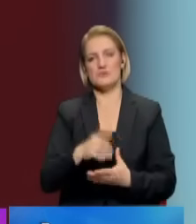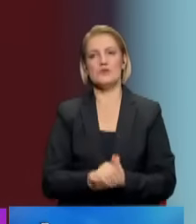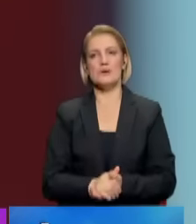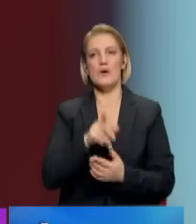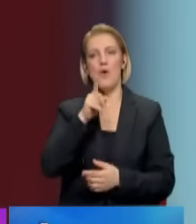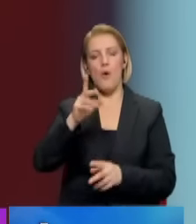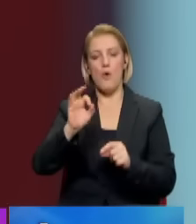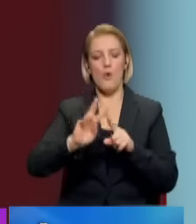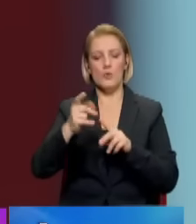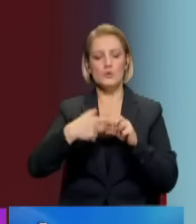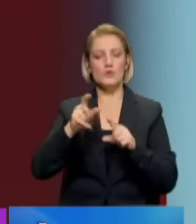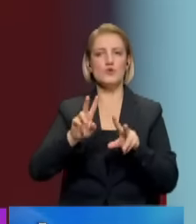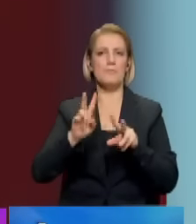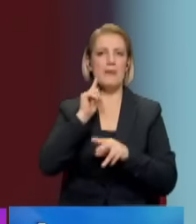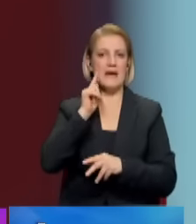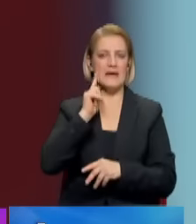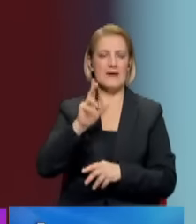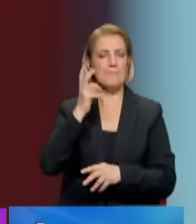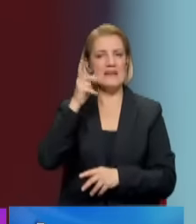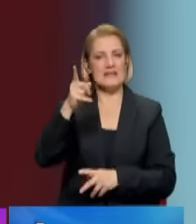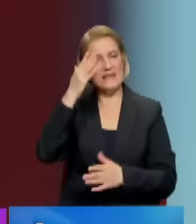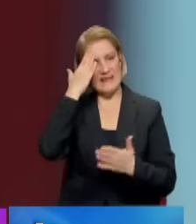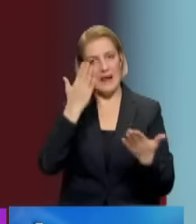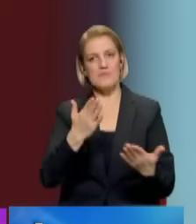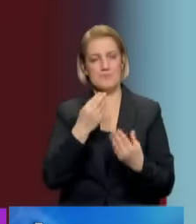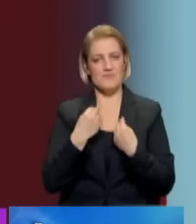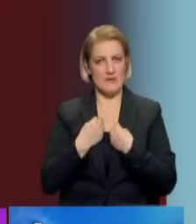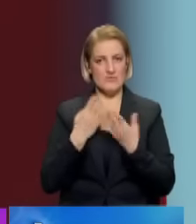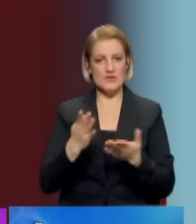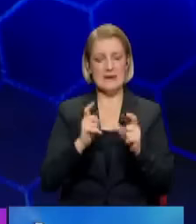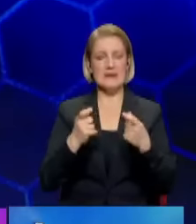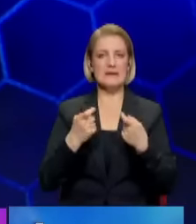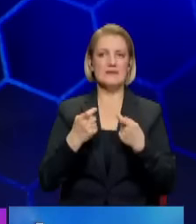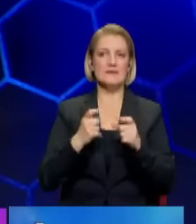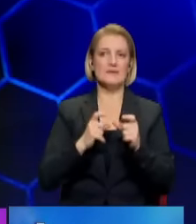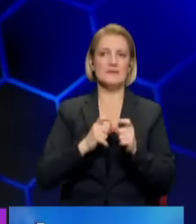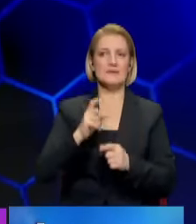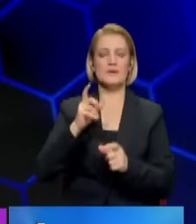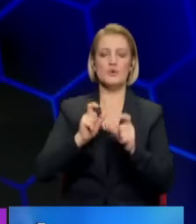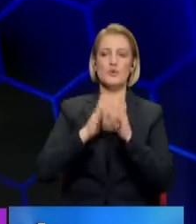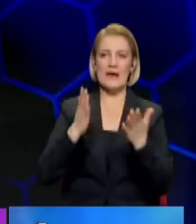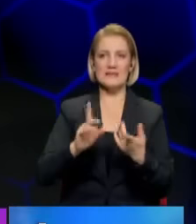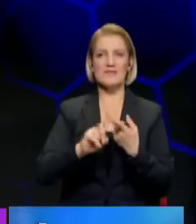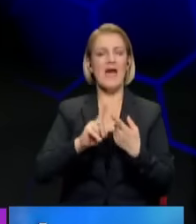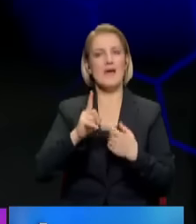Ve Onur Bey, Manisa Akhisar'dan selamlar demiş bize. Savaş, Manisa Akhisar'dan bir günaydın ve bir